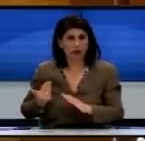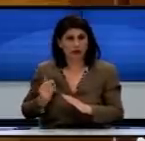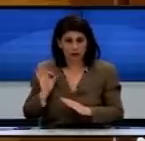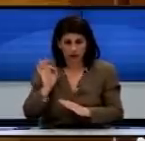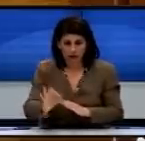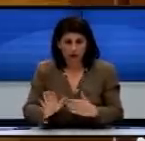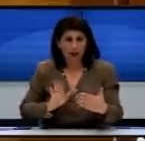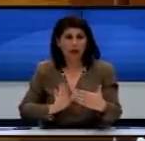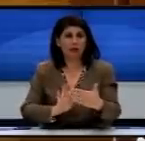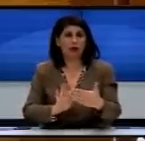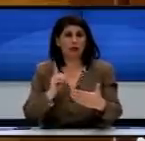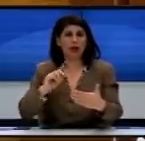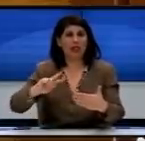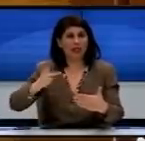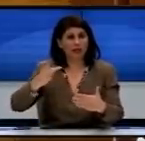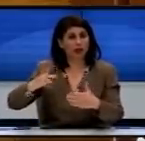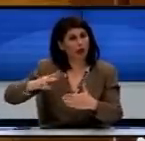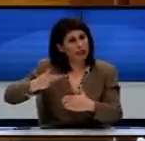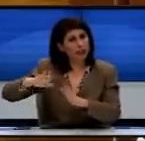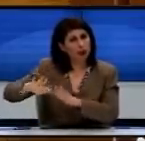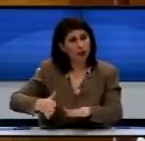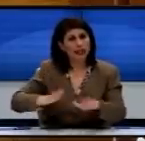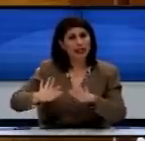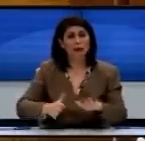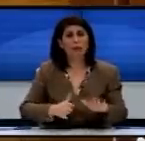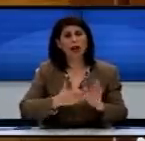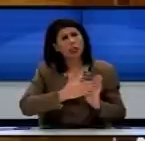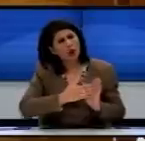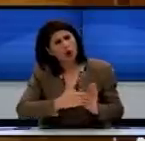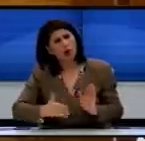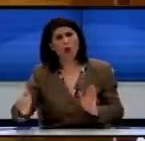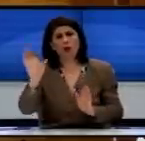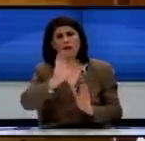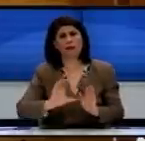και βρεθήκαμε αντιμέτωποι με ένα δεύτερο και με ένα τρίτο κύμα, όπως και όλες οι άλλες